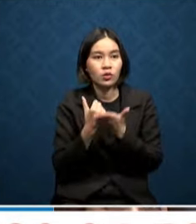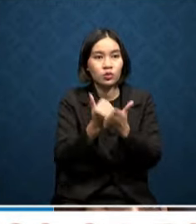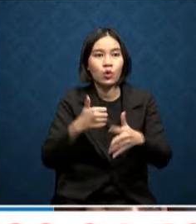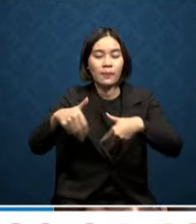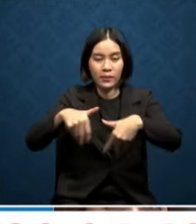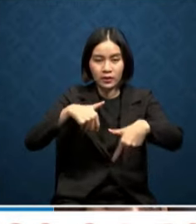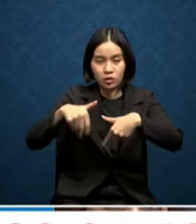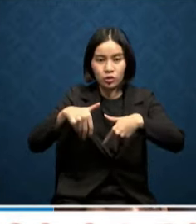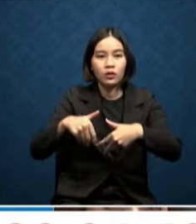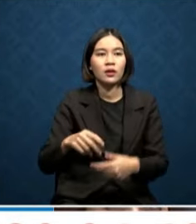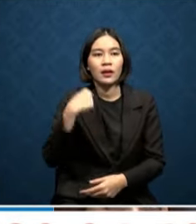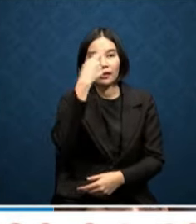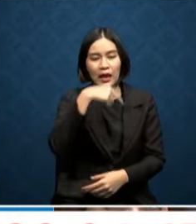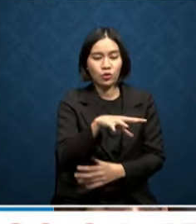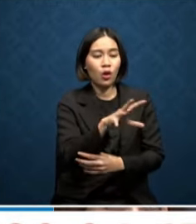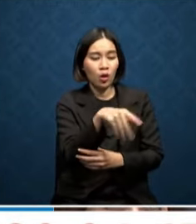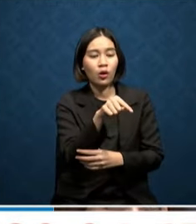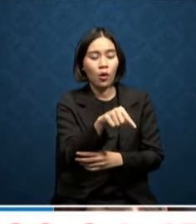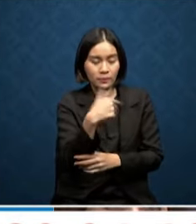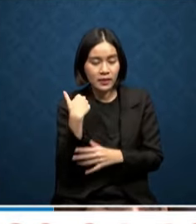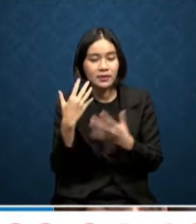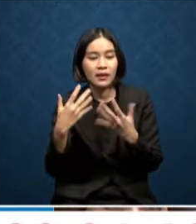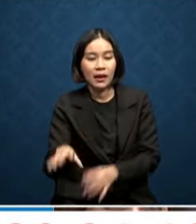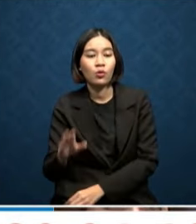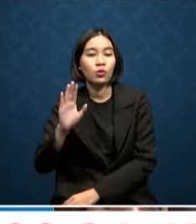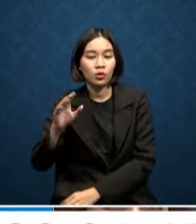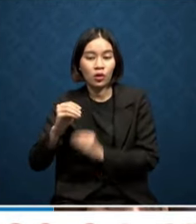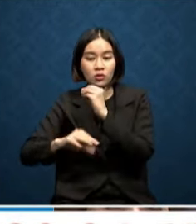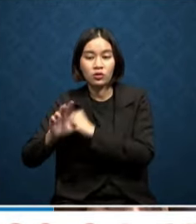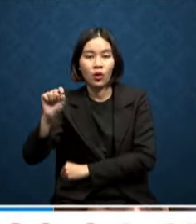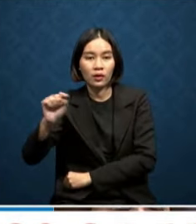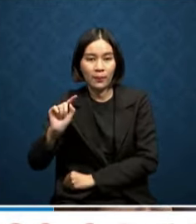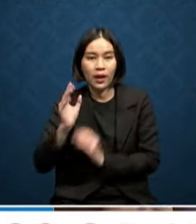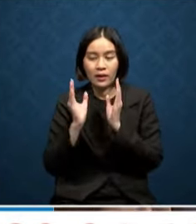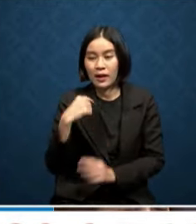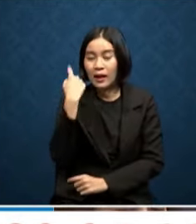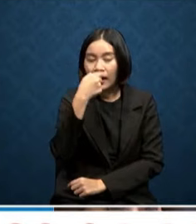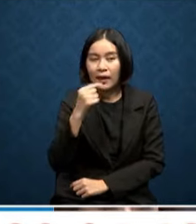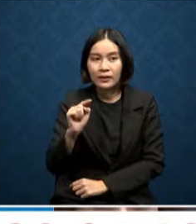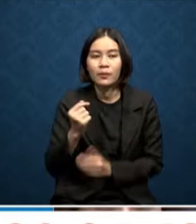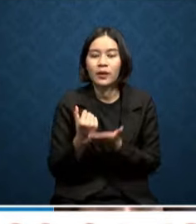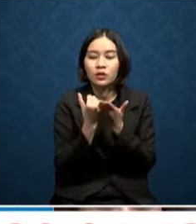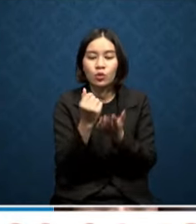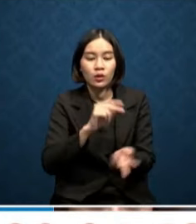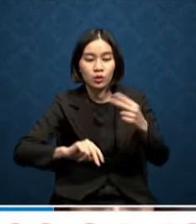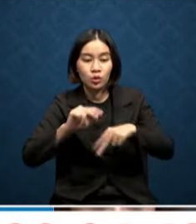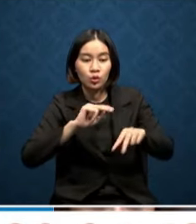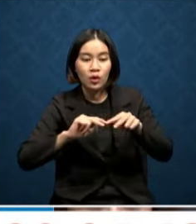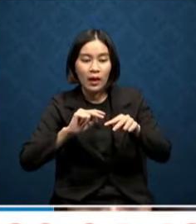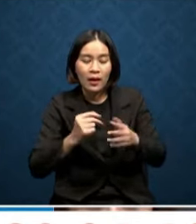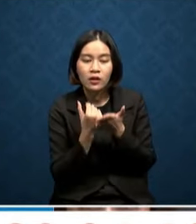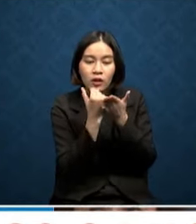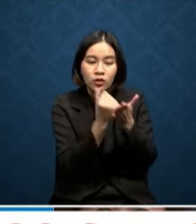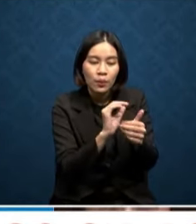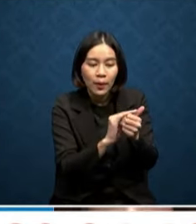ชนที่เขาโดนหลอกมาแล้วท่านก็เป็นผู้ที่มาดูแลเยียวยา